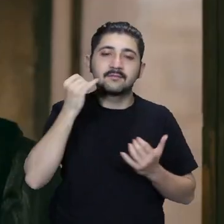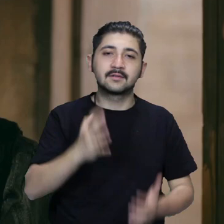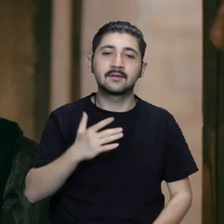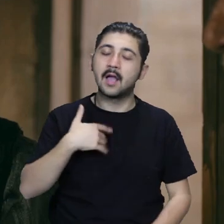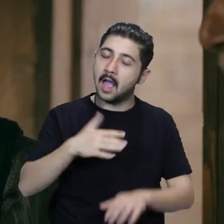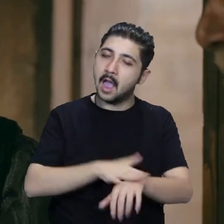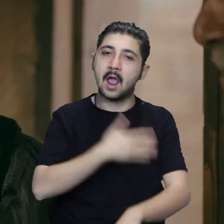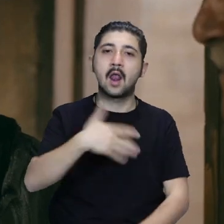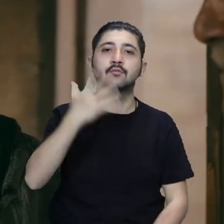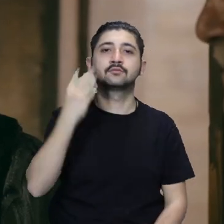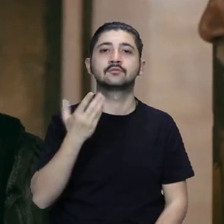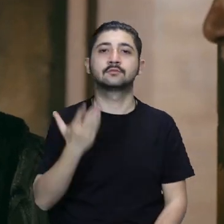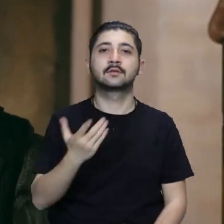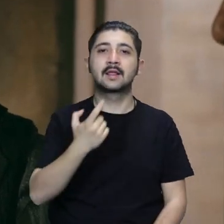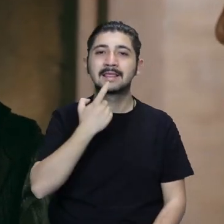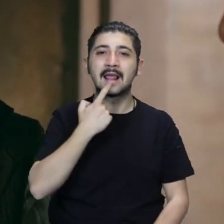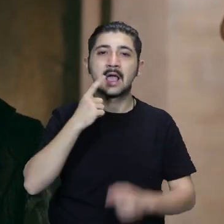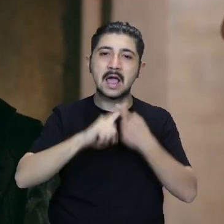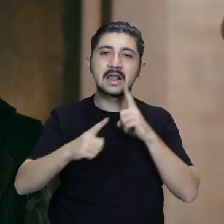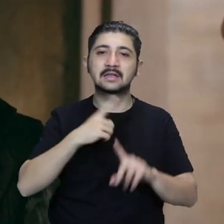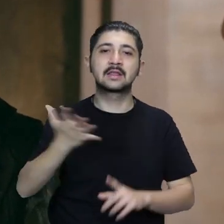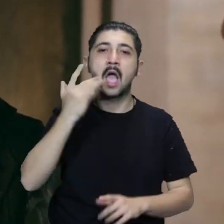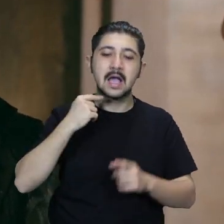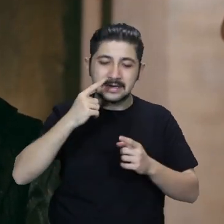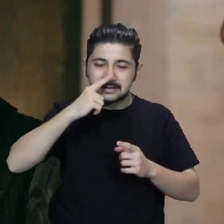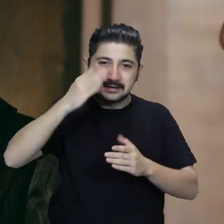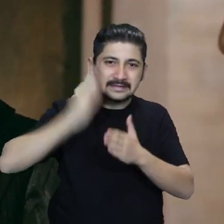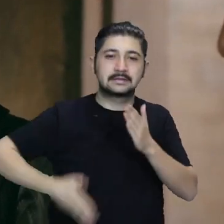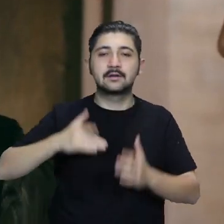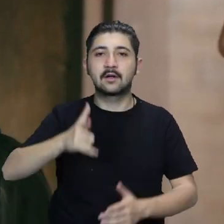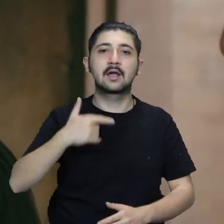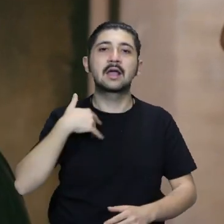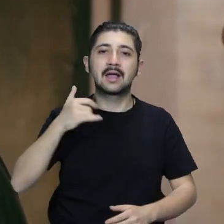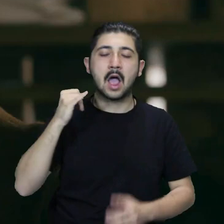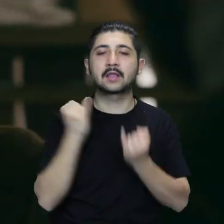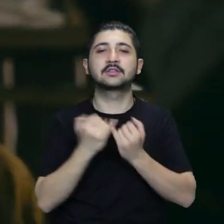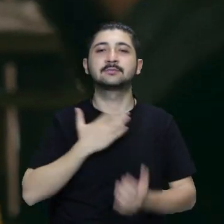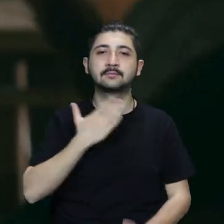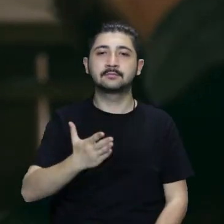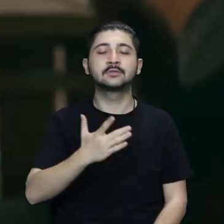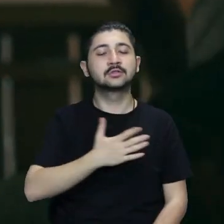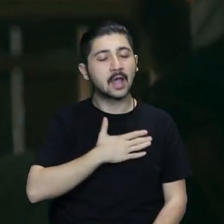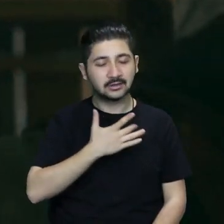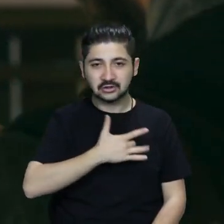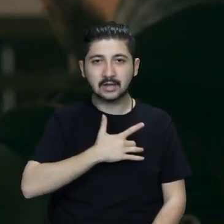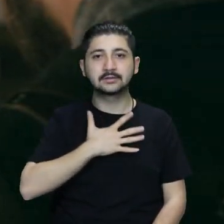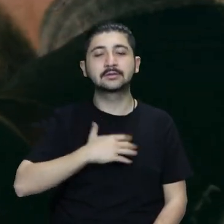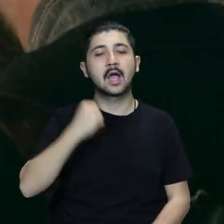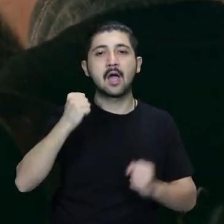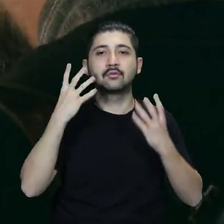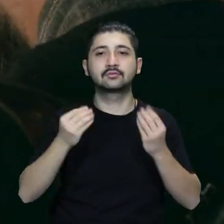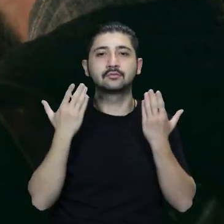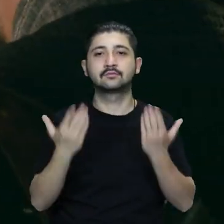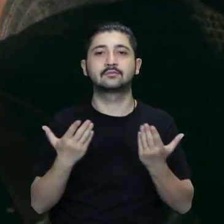Helal olsun. Dili kılıçtan keskin kardeşim. Canın sağ olsun. Birbirlerine sokulup kafa